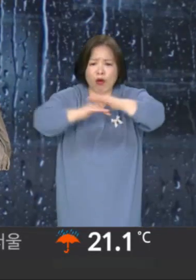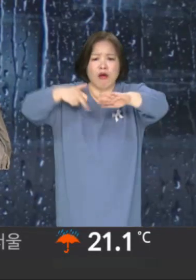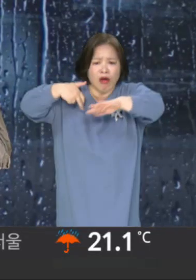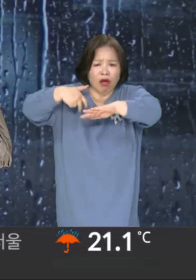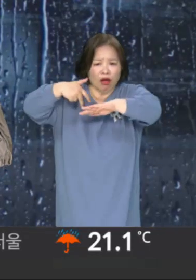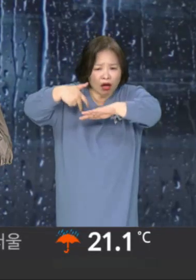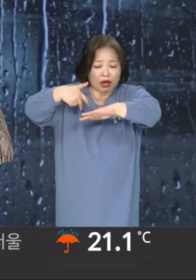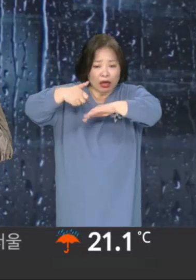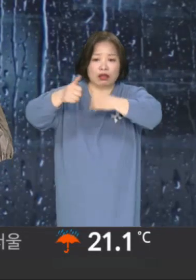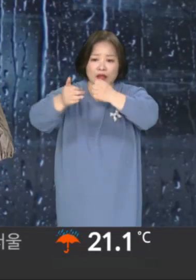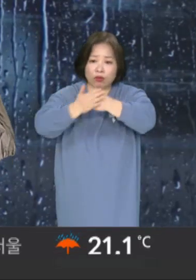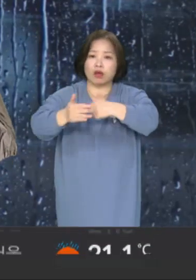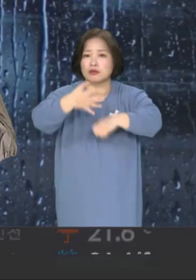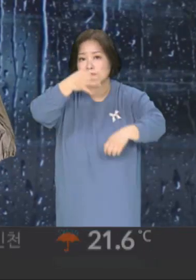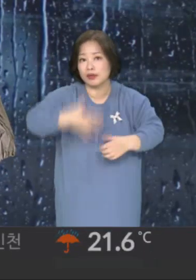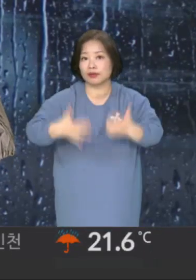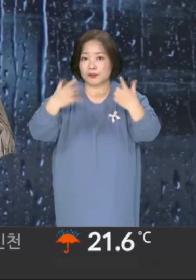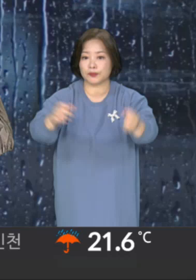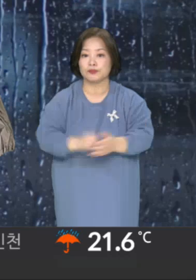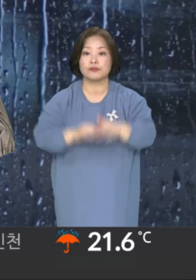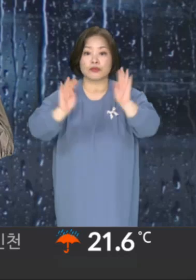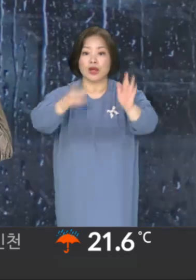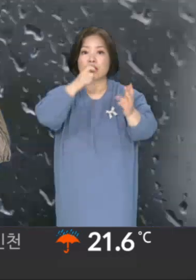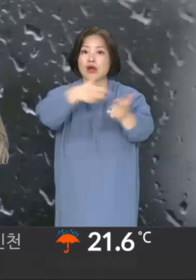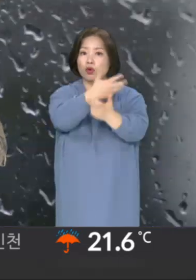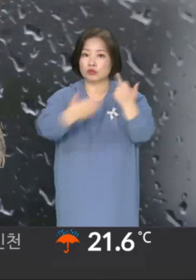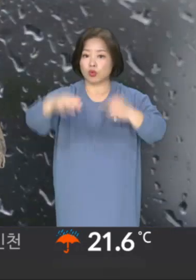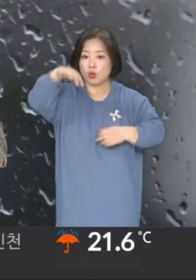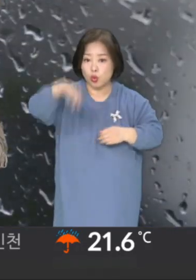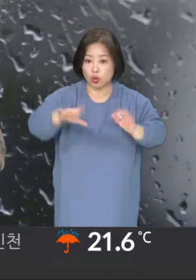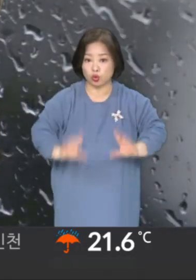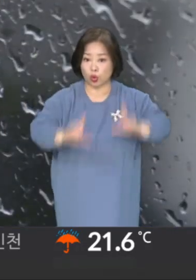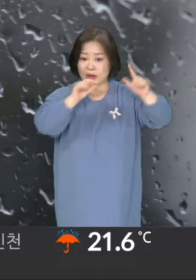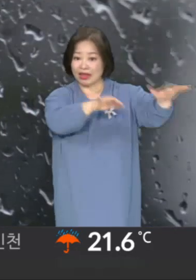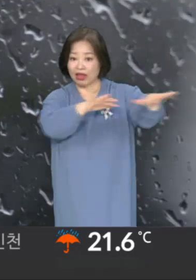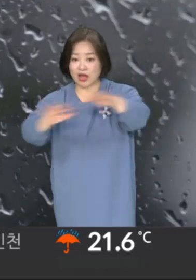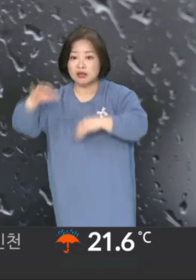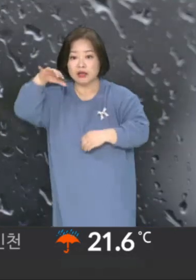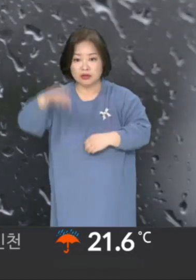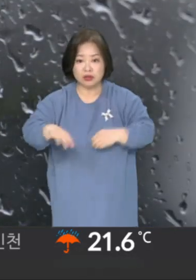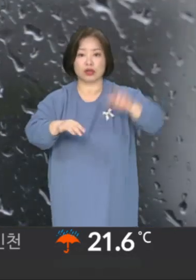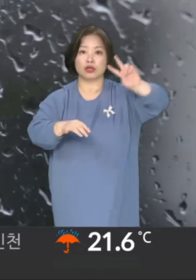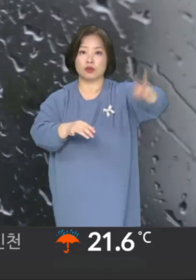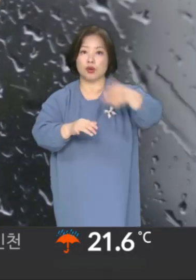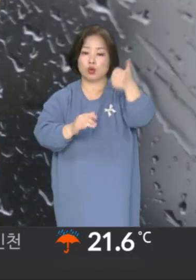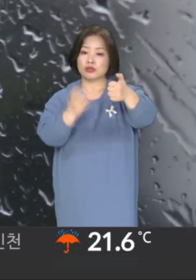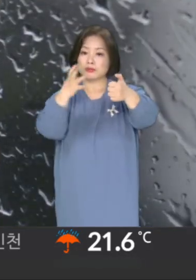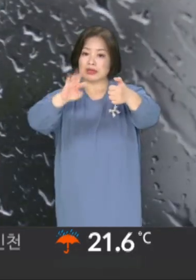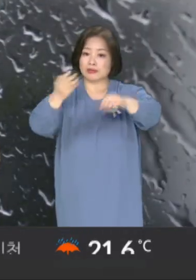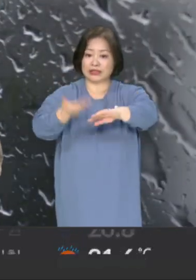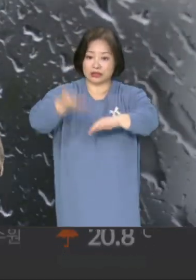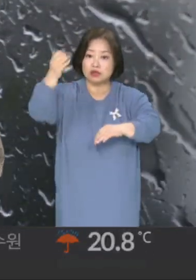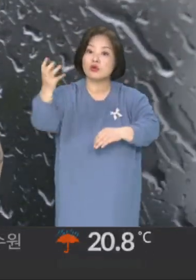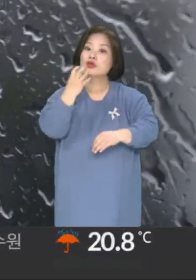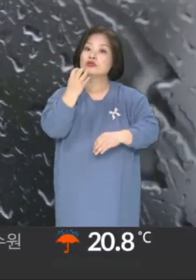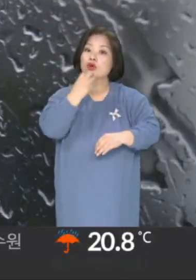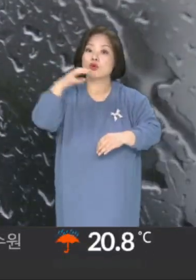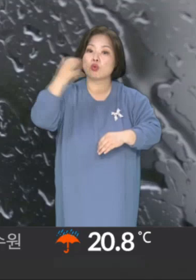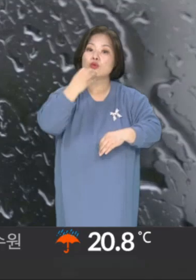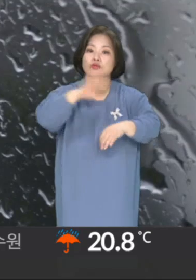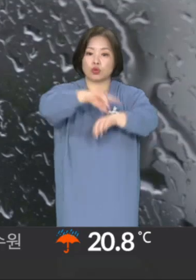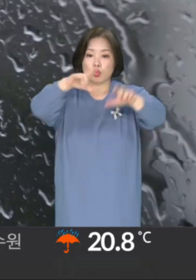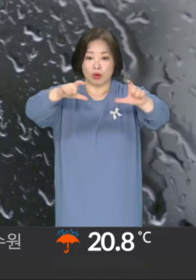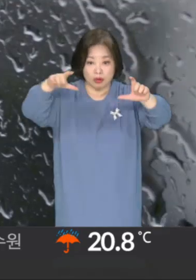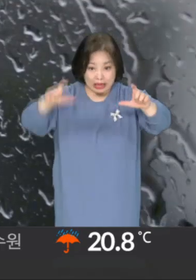안전에 더욱더 유의하셔야겠습니다 앞으로 강원영동 동해안에는 250mm 이상 서울을 비롯한